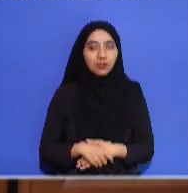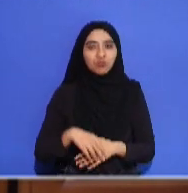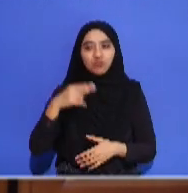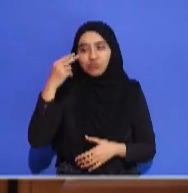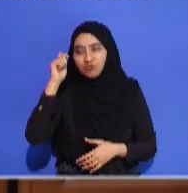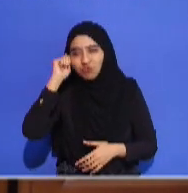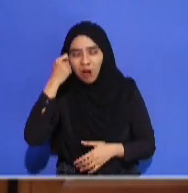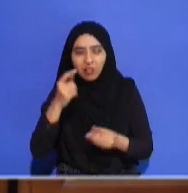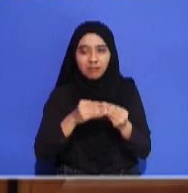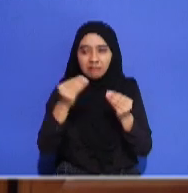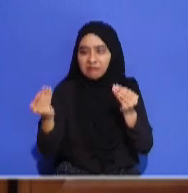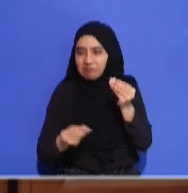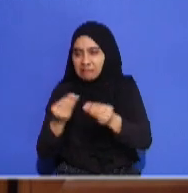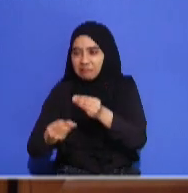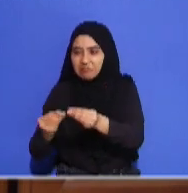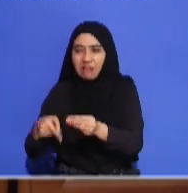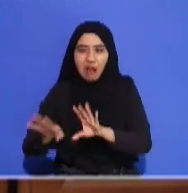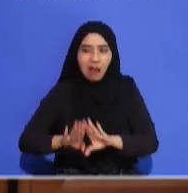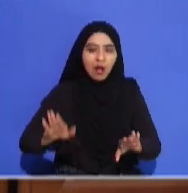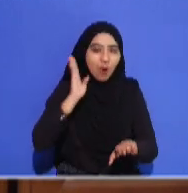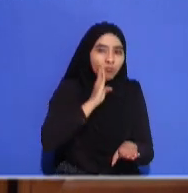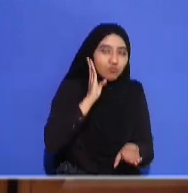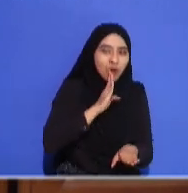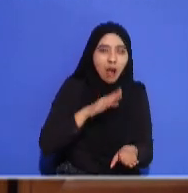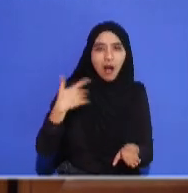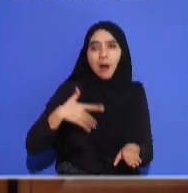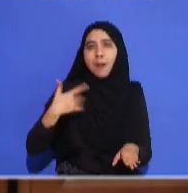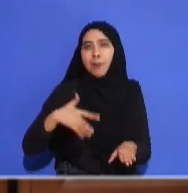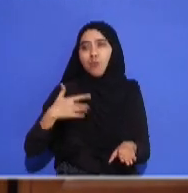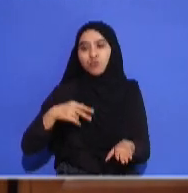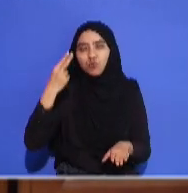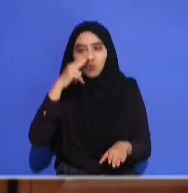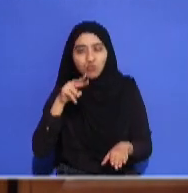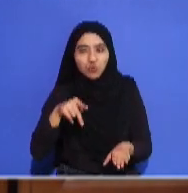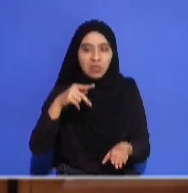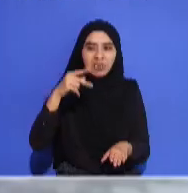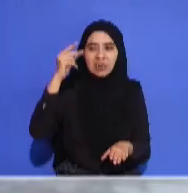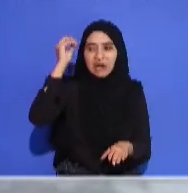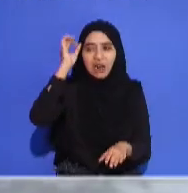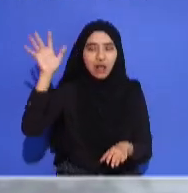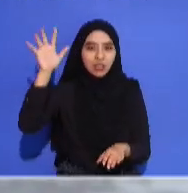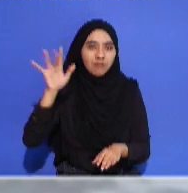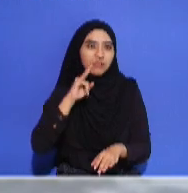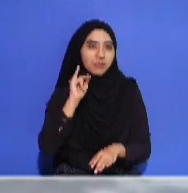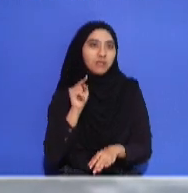regenerasi. Para wiranem dereng wonten ingkang burun makarya ing donyaning kerajinan menika.